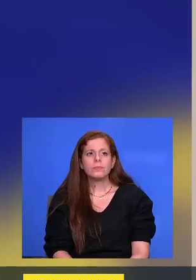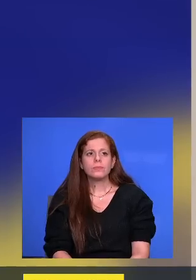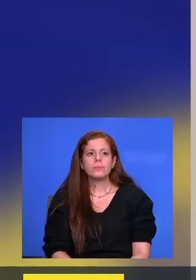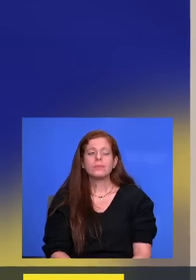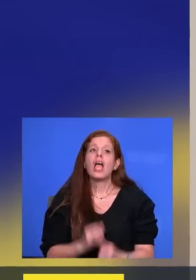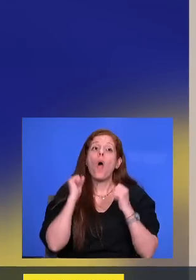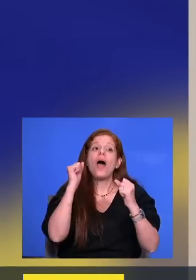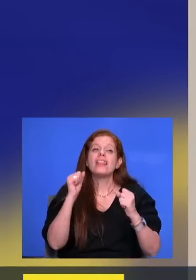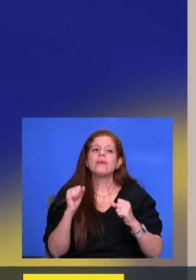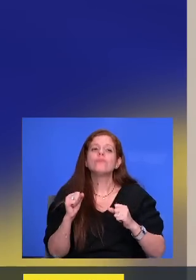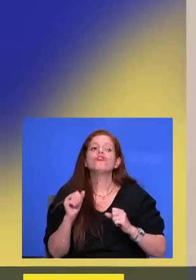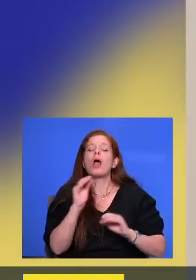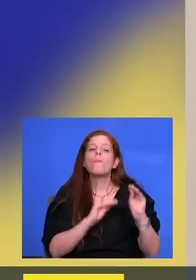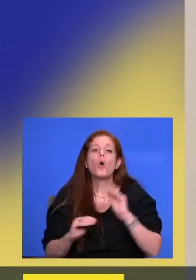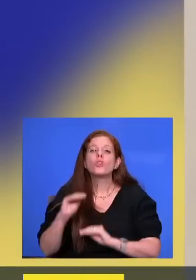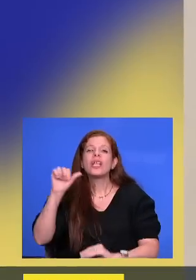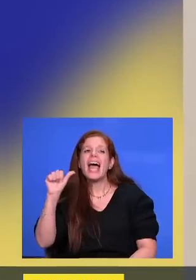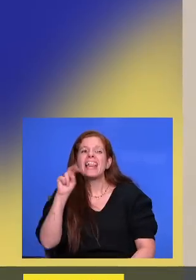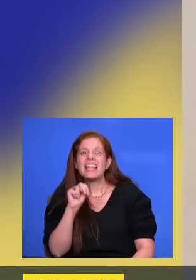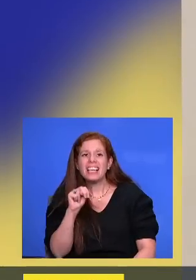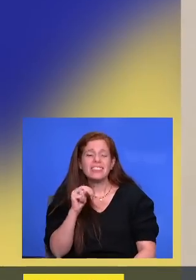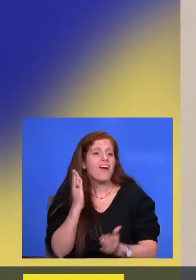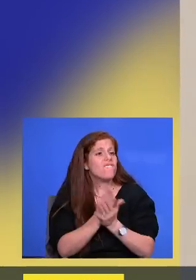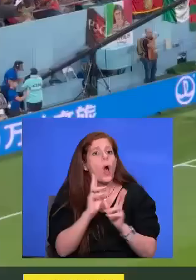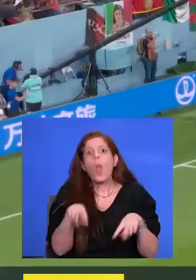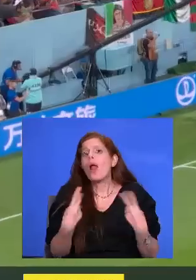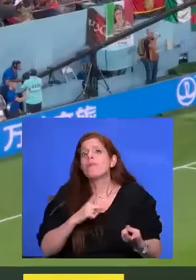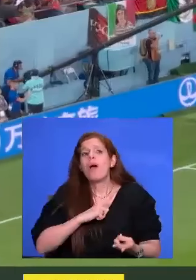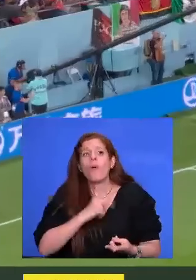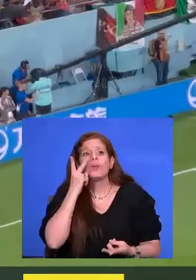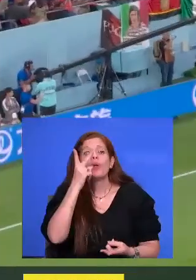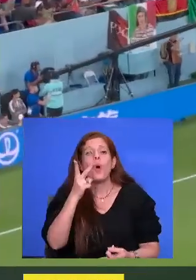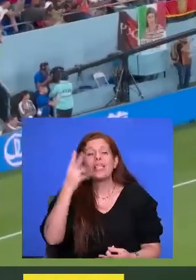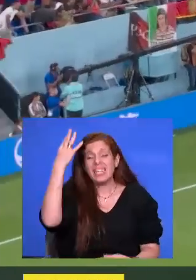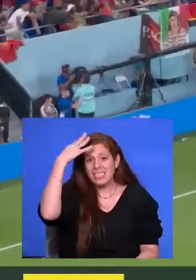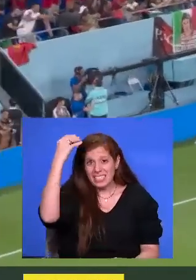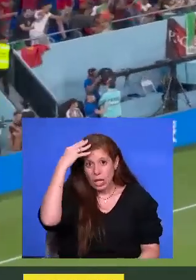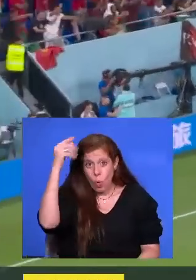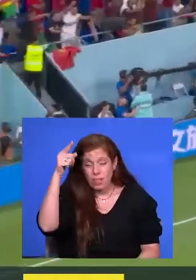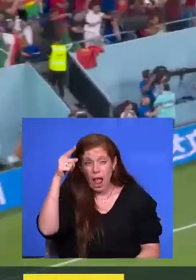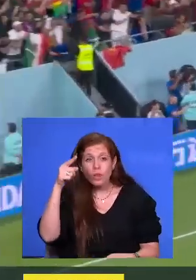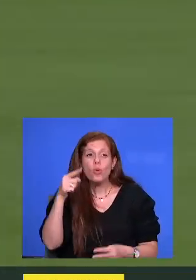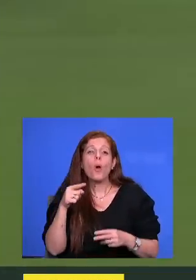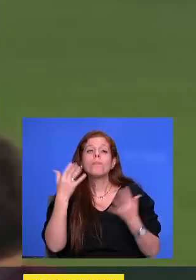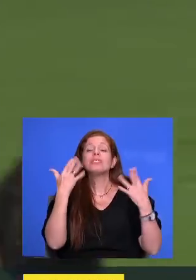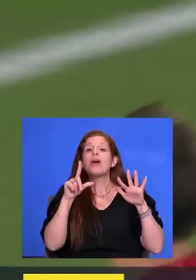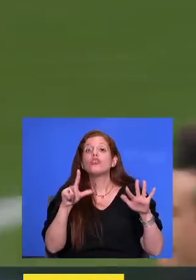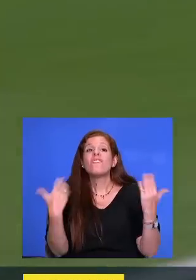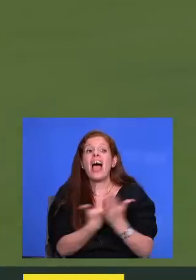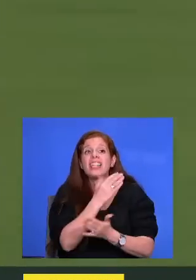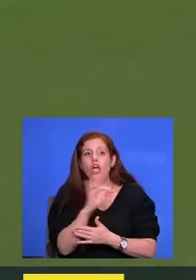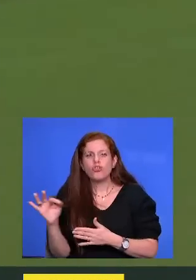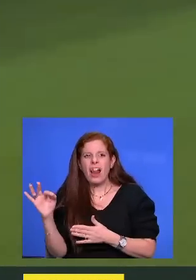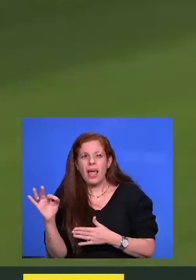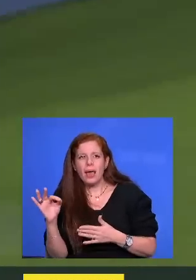האוהדים של מועדון הנאסר הסעודי בריאד כבר לא יכולים לחכות לראות את קריסטיאנו רונלדו, מספר 7 החדש שלהם, קורא